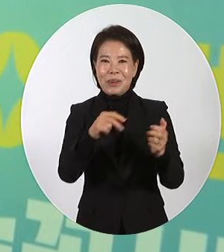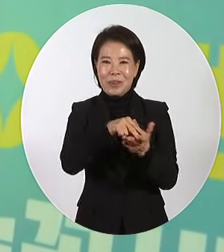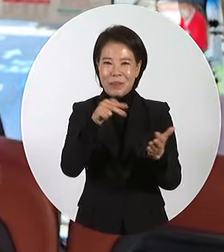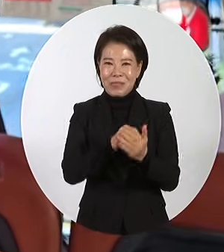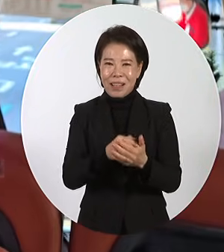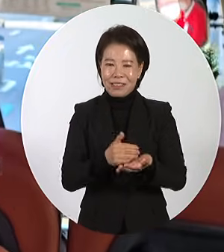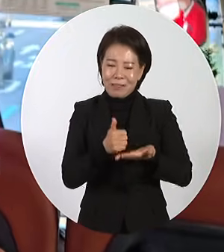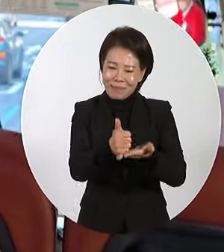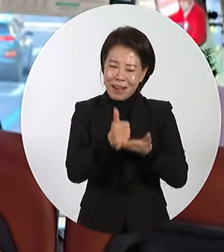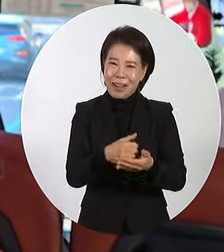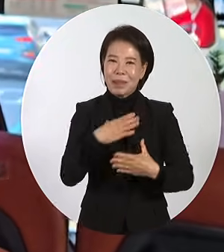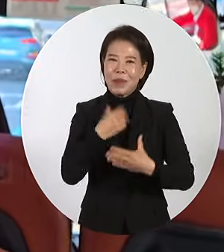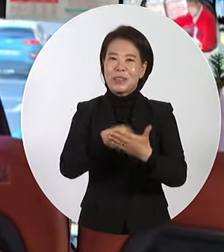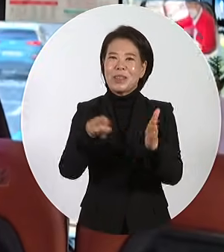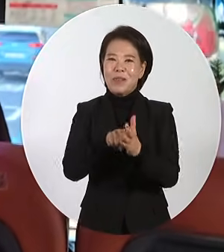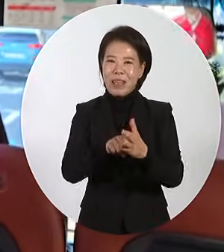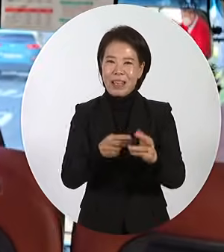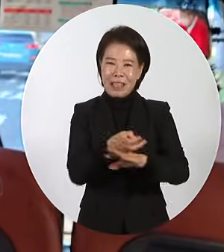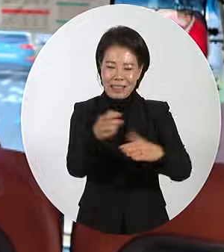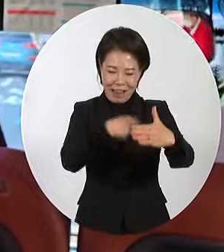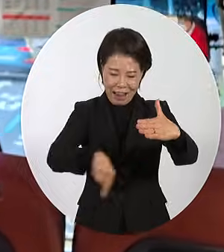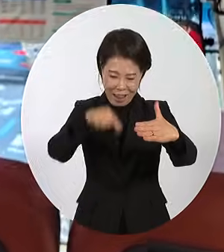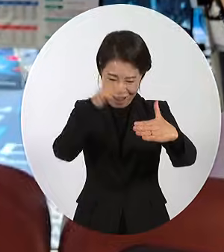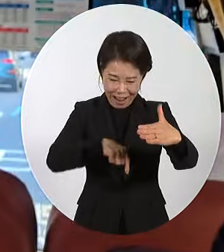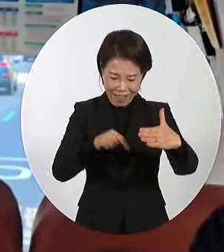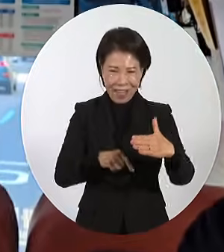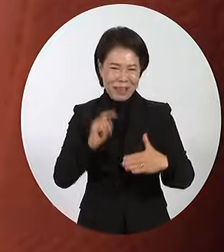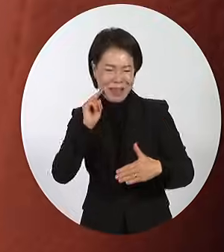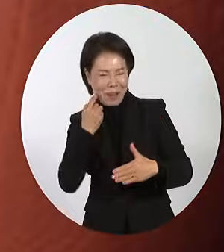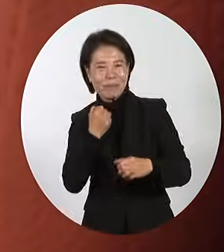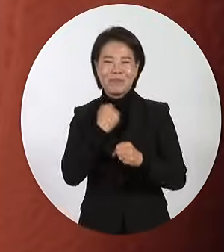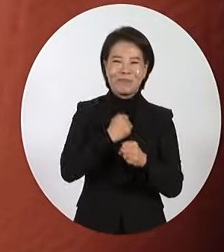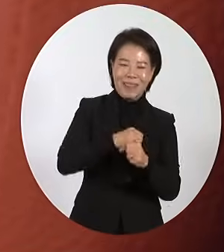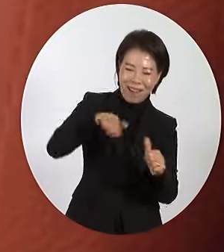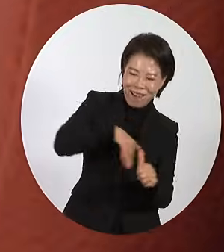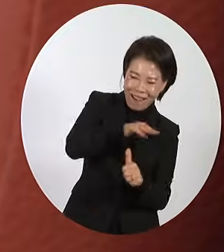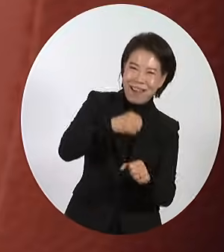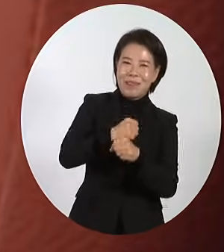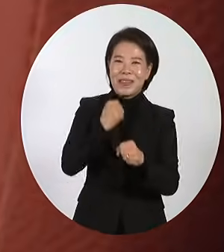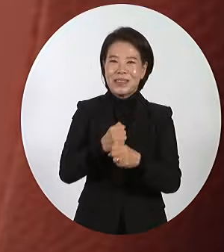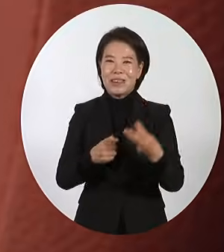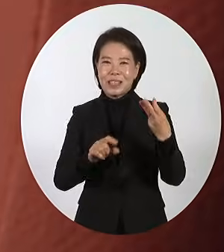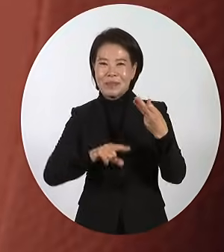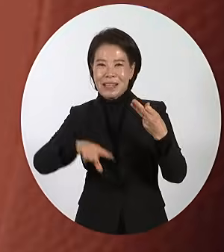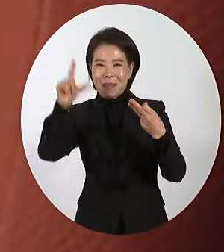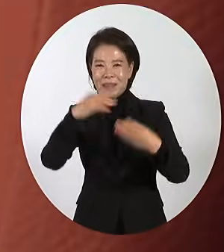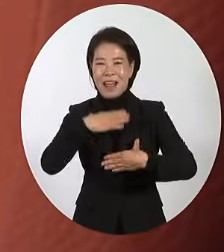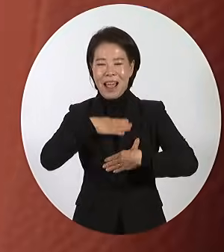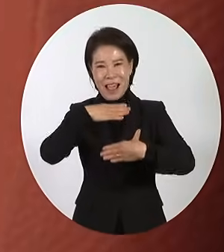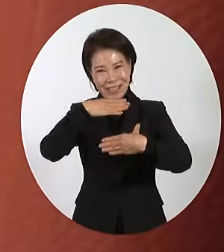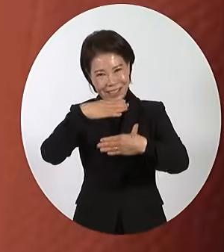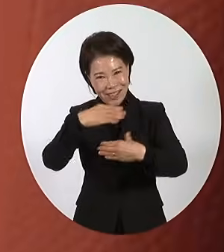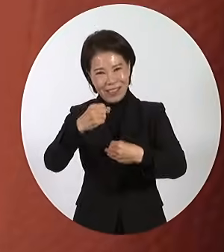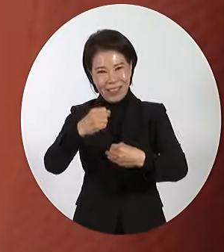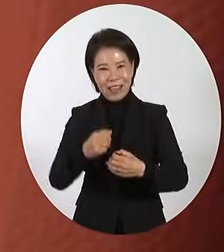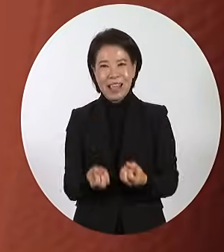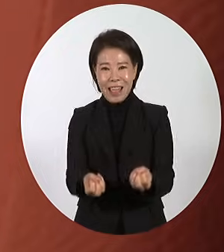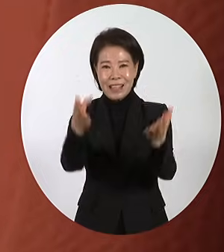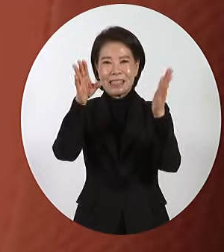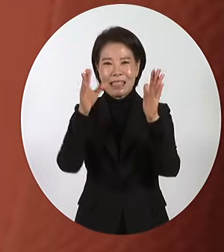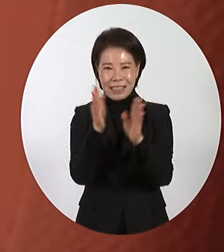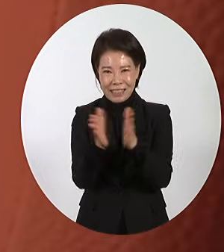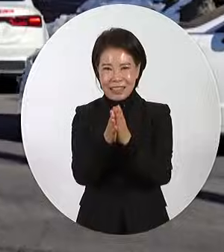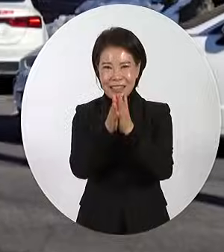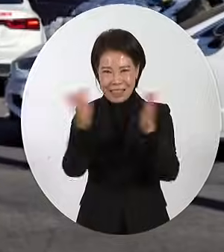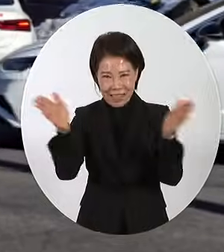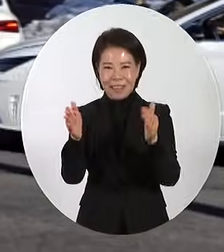제주도는 탐방객 편의를 위해 차량 내부를 겨울 테마로 꾸미고 13일에 안전운행 기원 행사를 진행하고